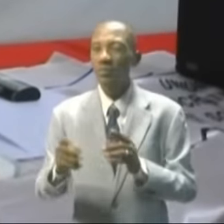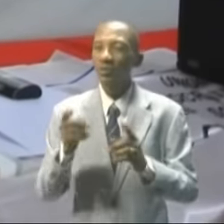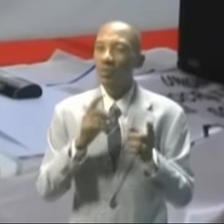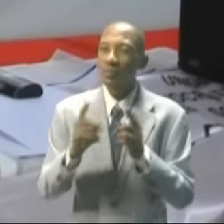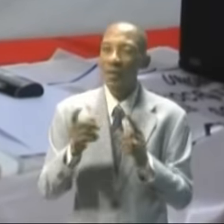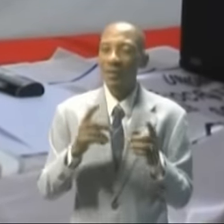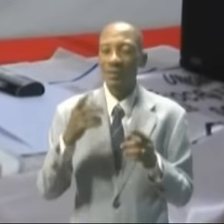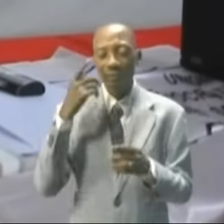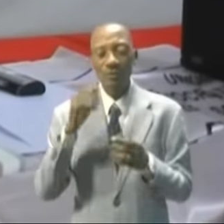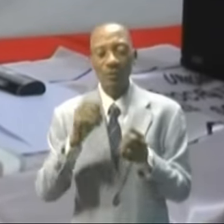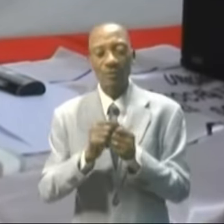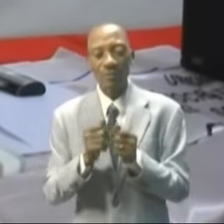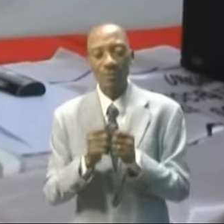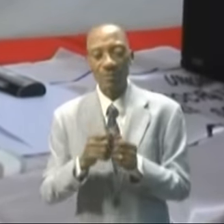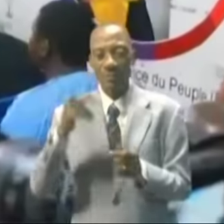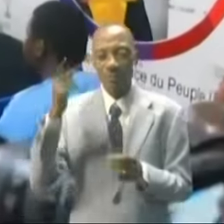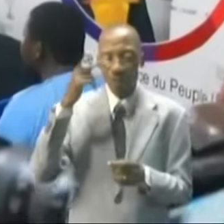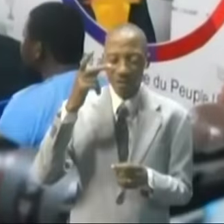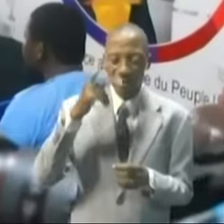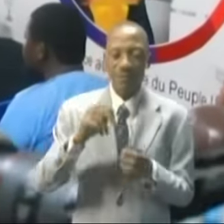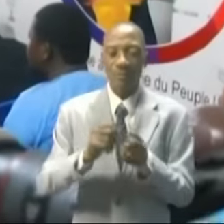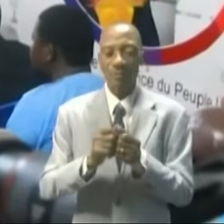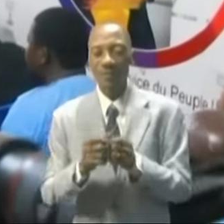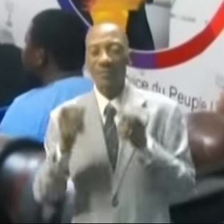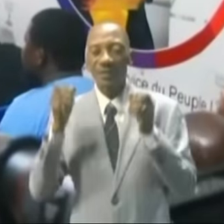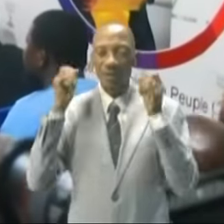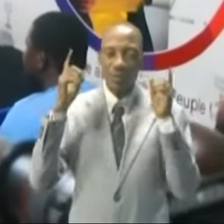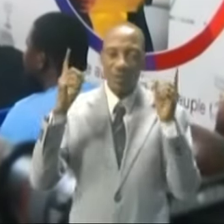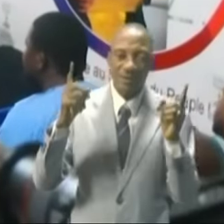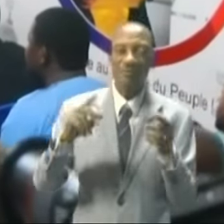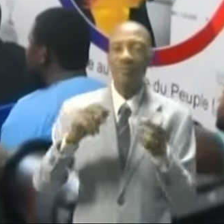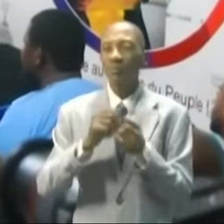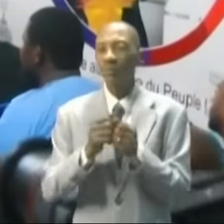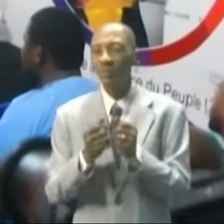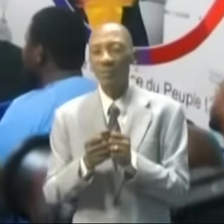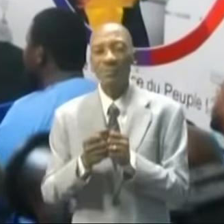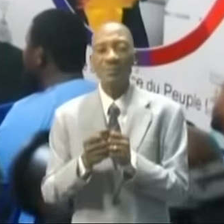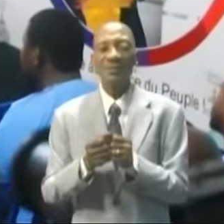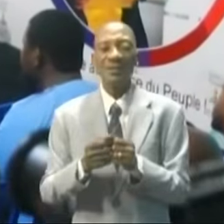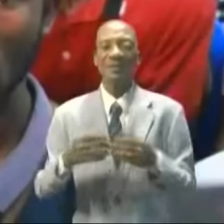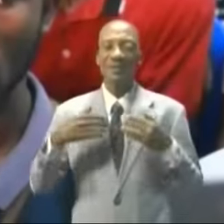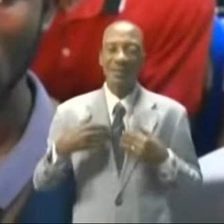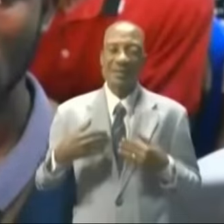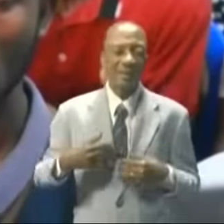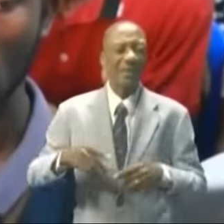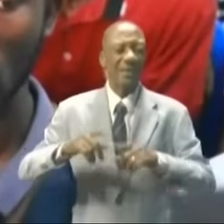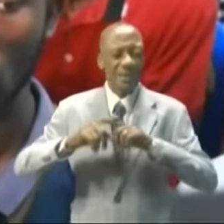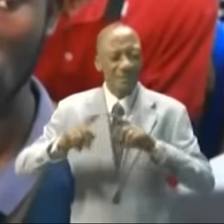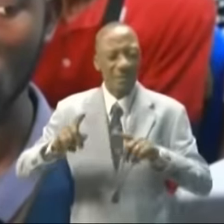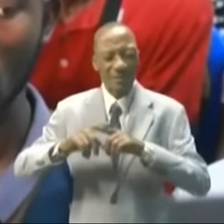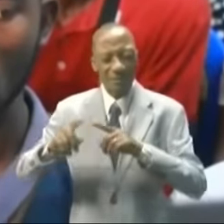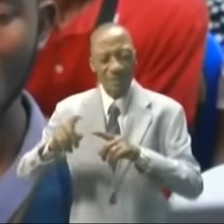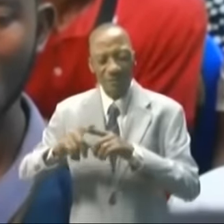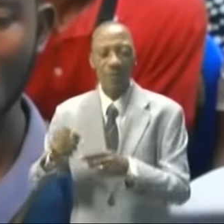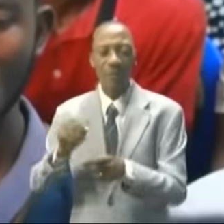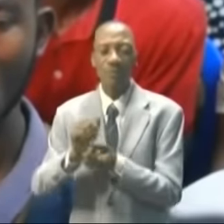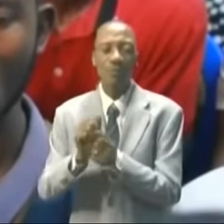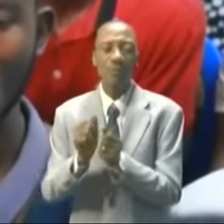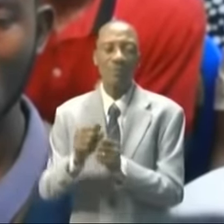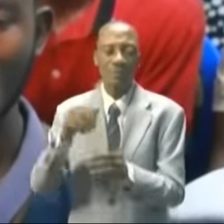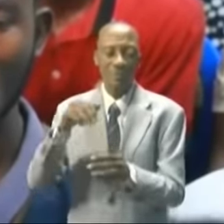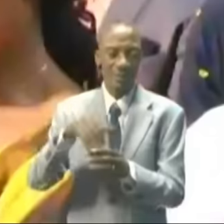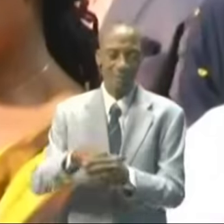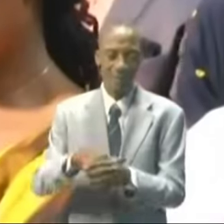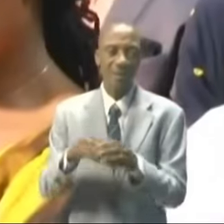pour apporter une contribution efficiente et efficace afin de relever les défis de développement suivant les axes prioritaires